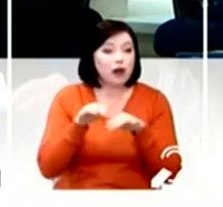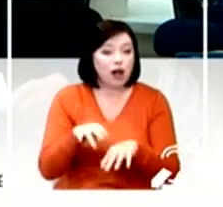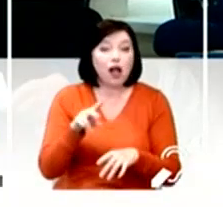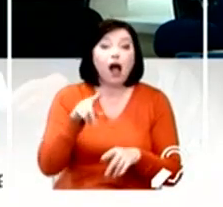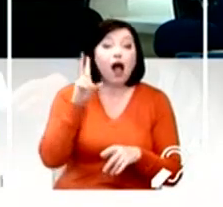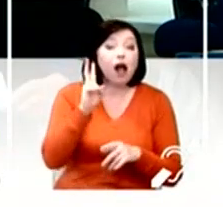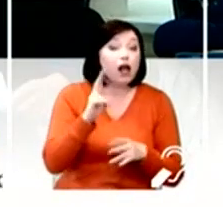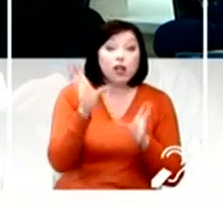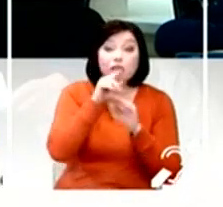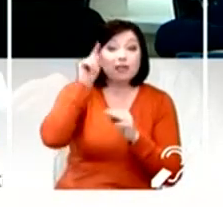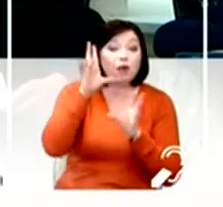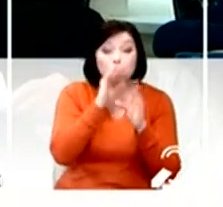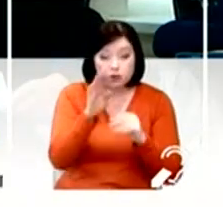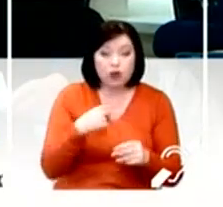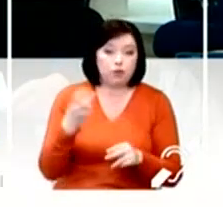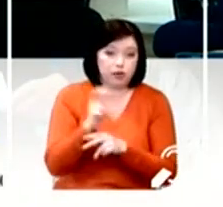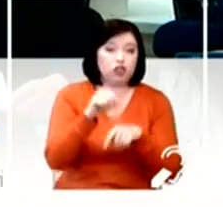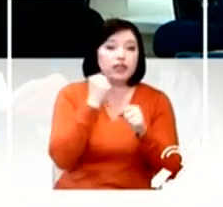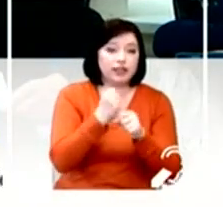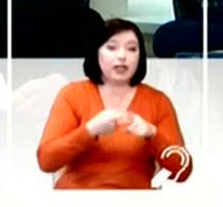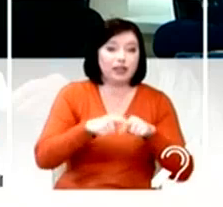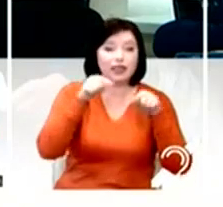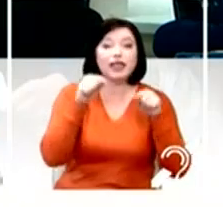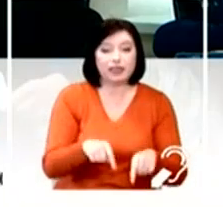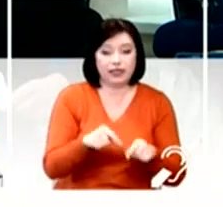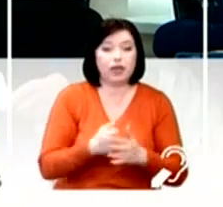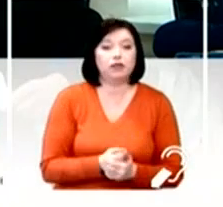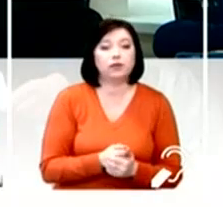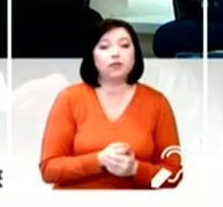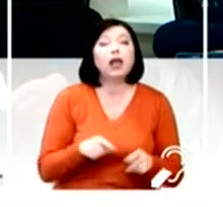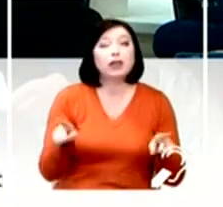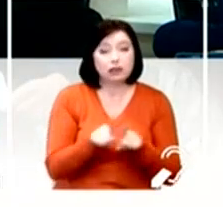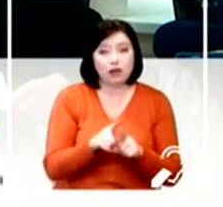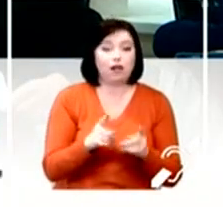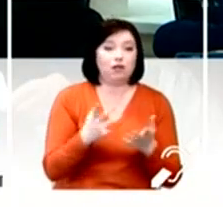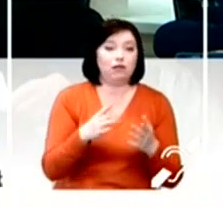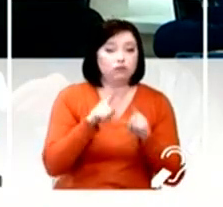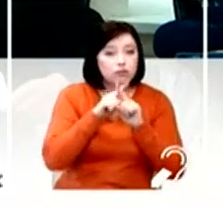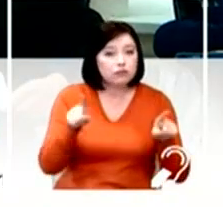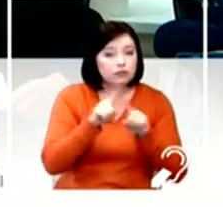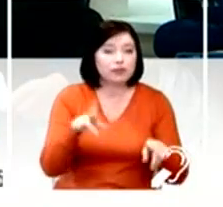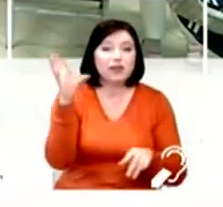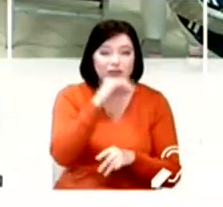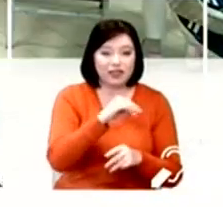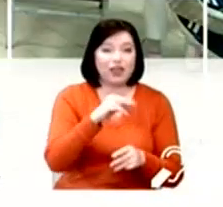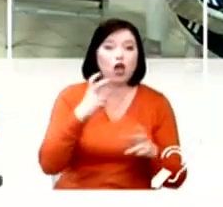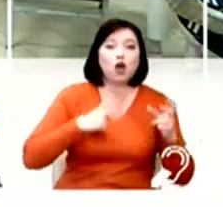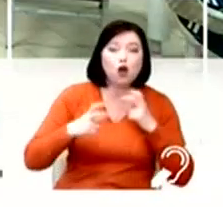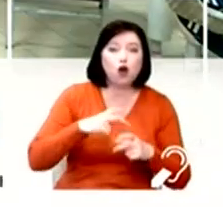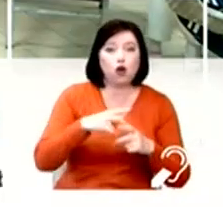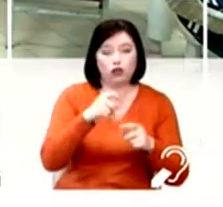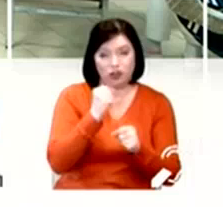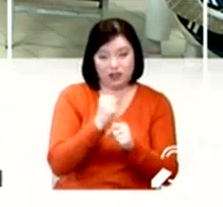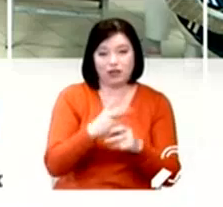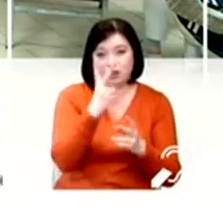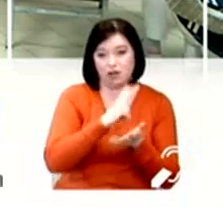am reușit, am venit astăzi să o facem aici, în Centrul de Excelență. Astfel, îndemnăm toate centrele de excelență. Sperăm să